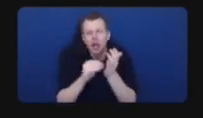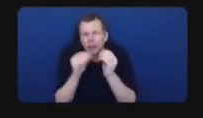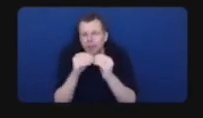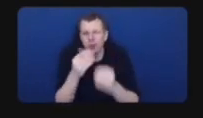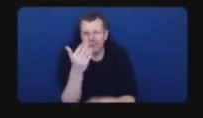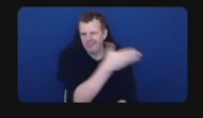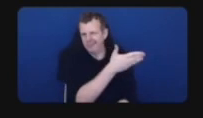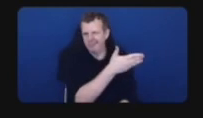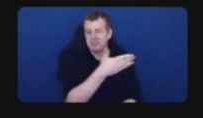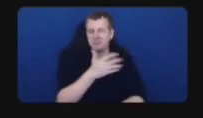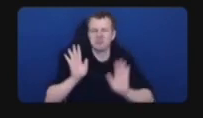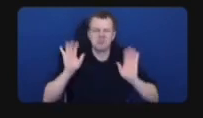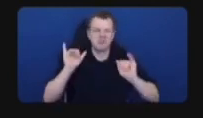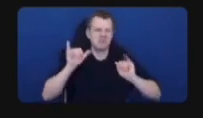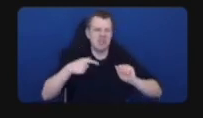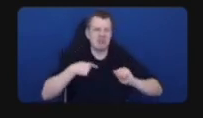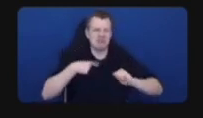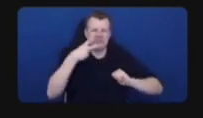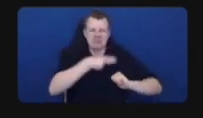这些是些联系信息。